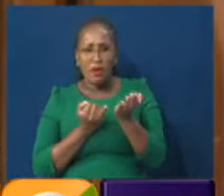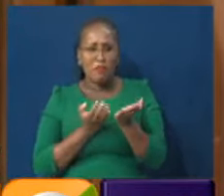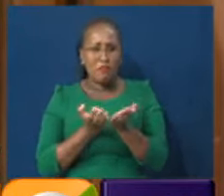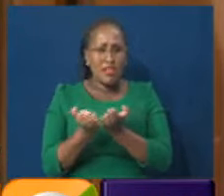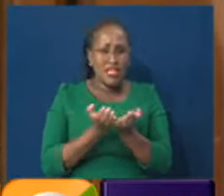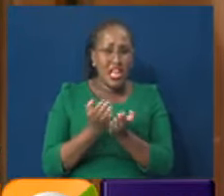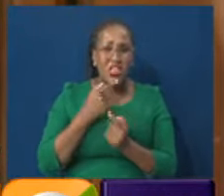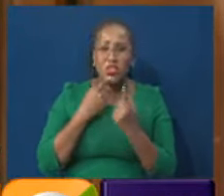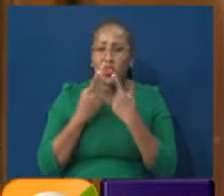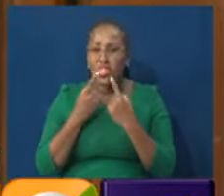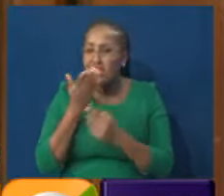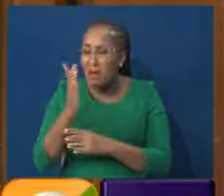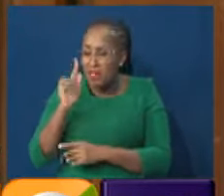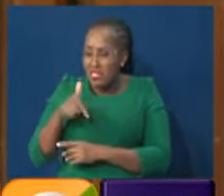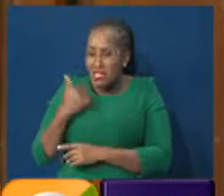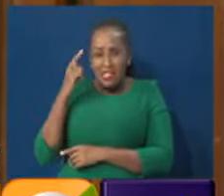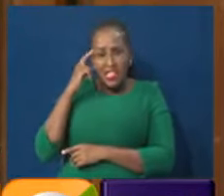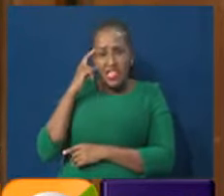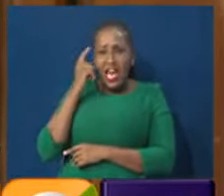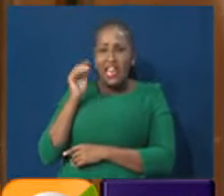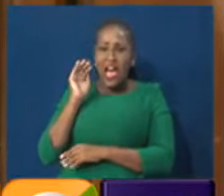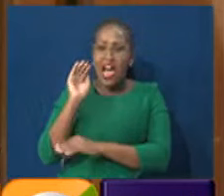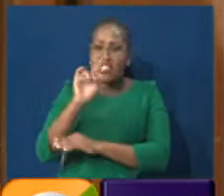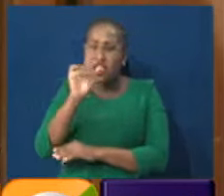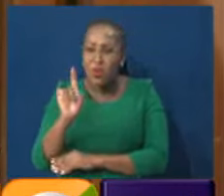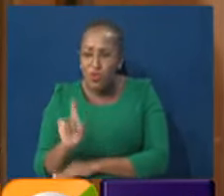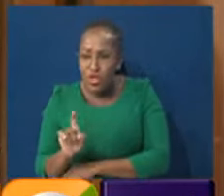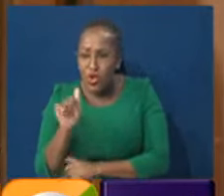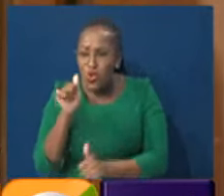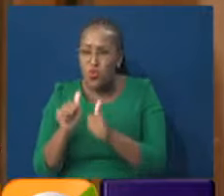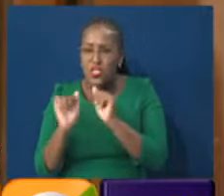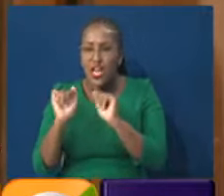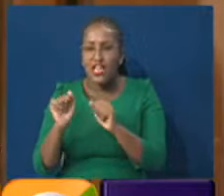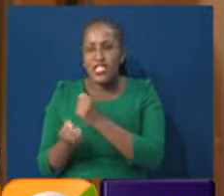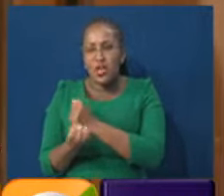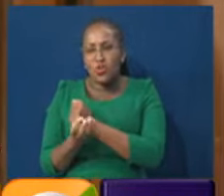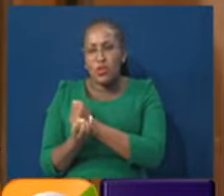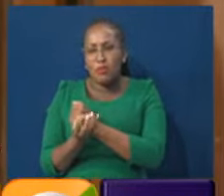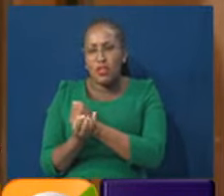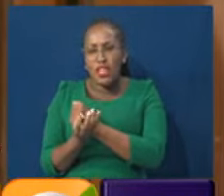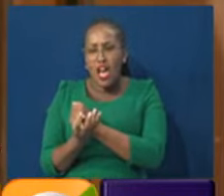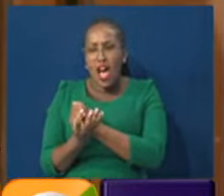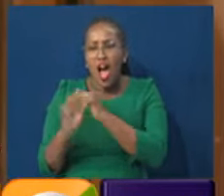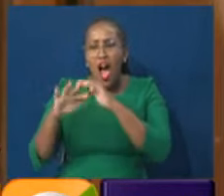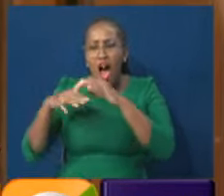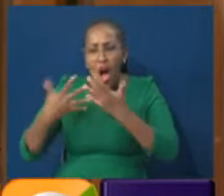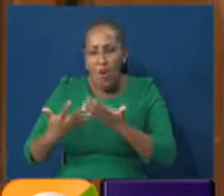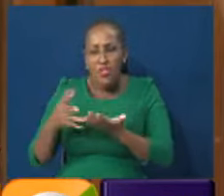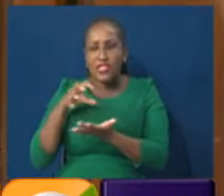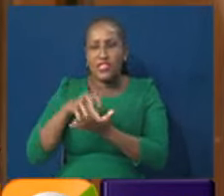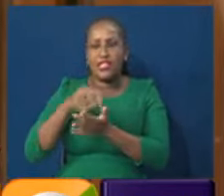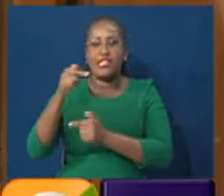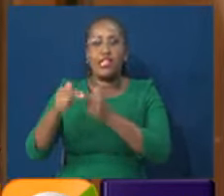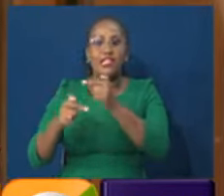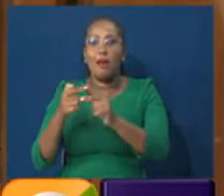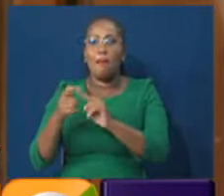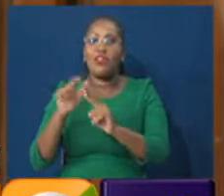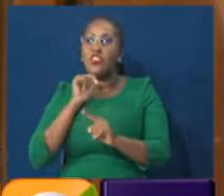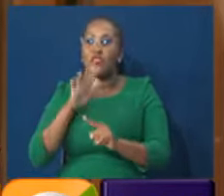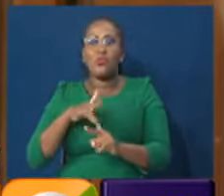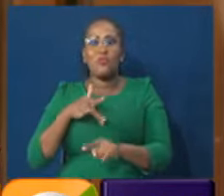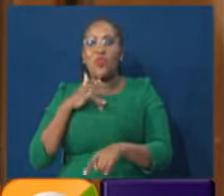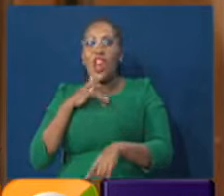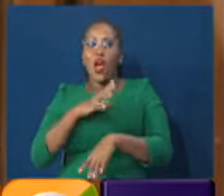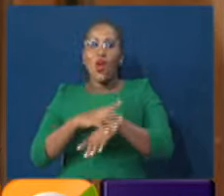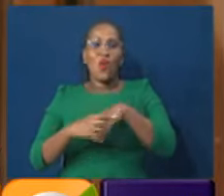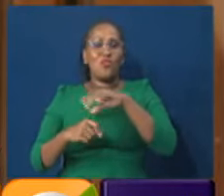Nilikuwa nafikiria anaulizwa swali ambayo anaweza pia kutueleza hali hivi inavyoendelea, lakini sikuridhika